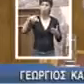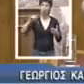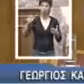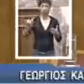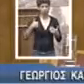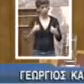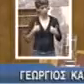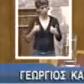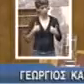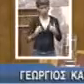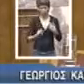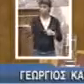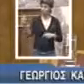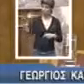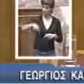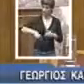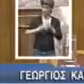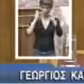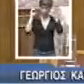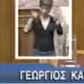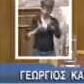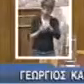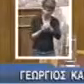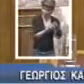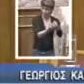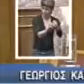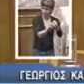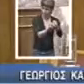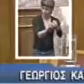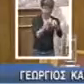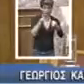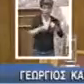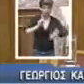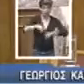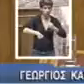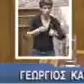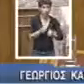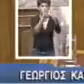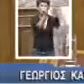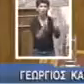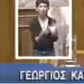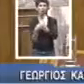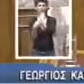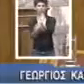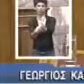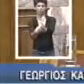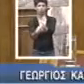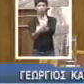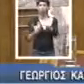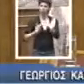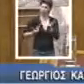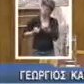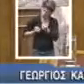η Νέα Δημοκρατία να τη στηρίξουμε για περιφερειάρχη Θράκης. Να δώσουμε ένα πρότυπο. Ότι